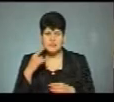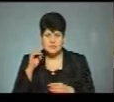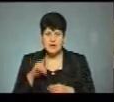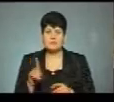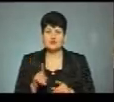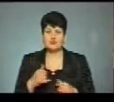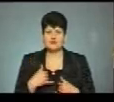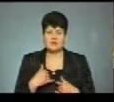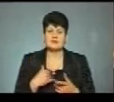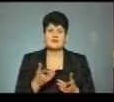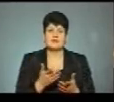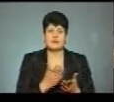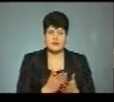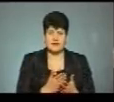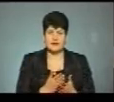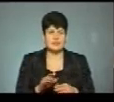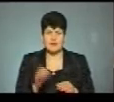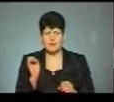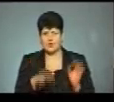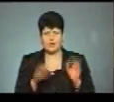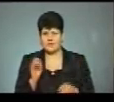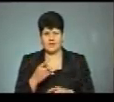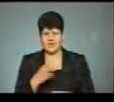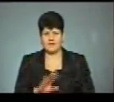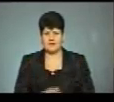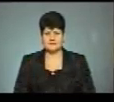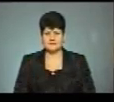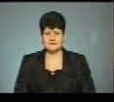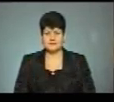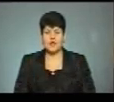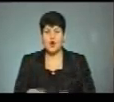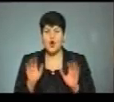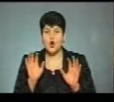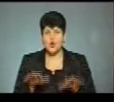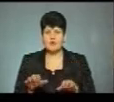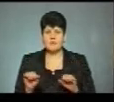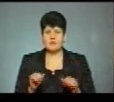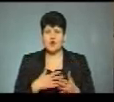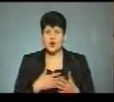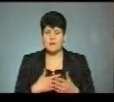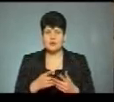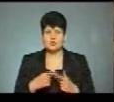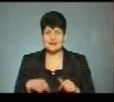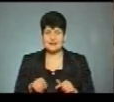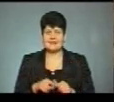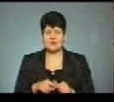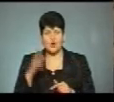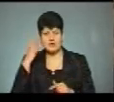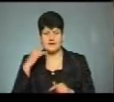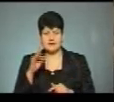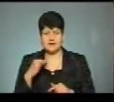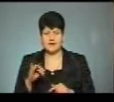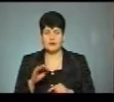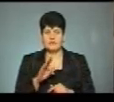нас і де воно є. Тобто не таким набросом, як ви зараз бачите. Голова правління громадської організації «Десантно-козацький рій»